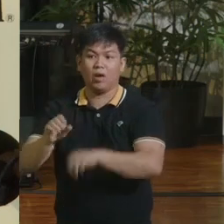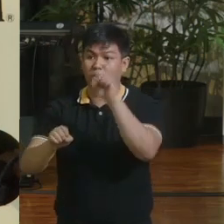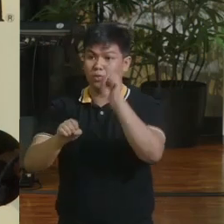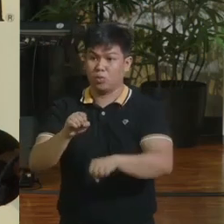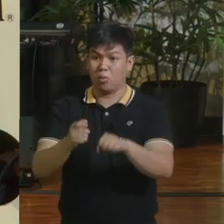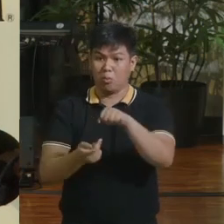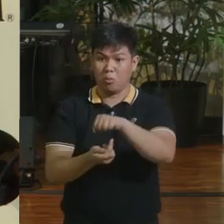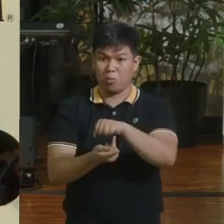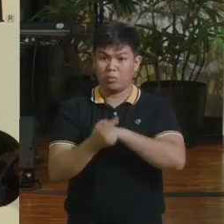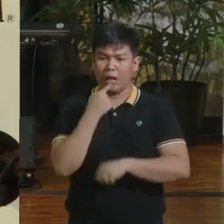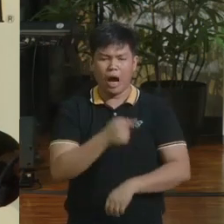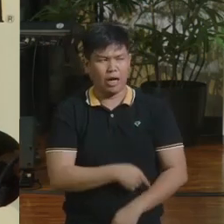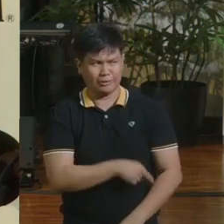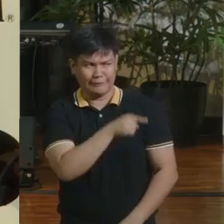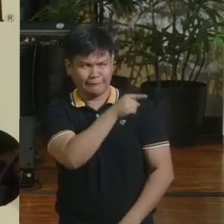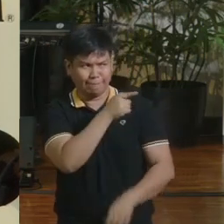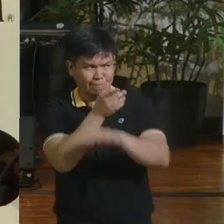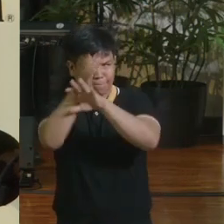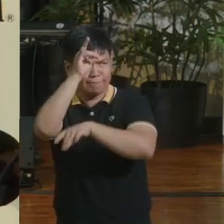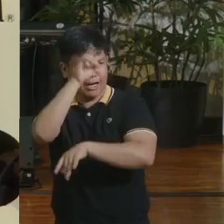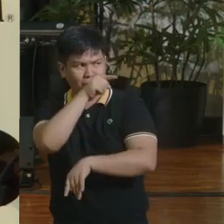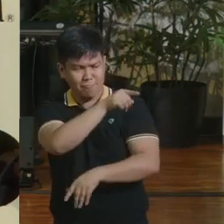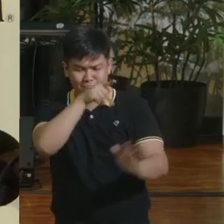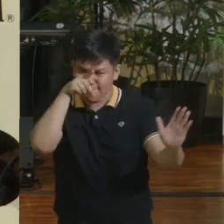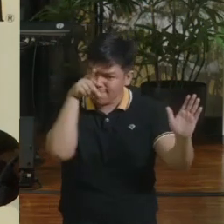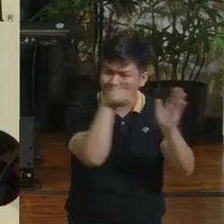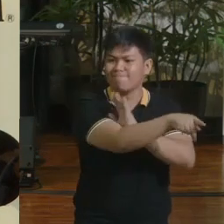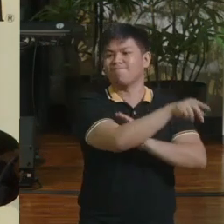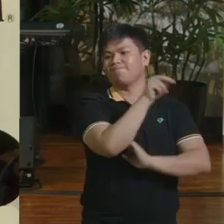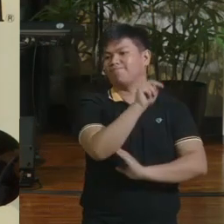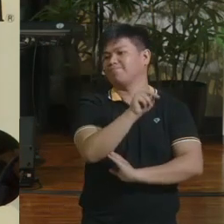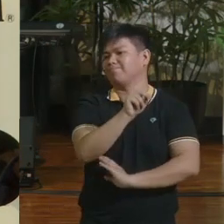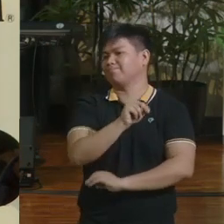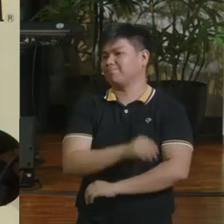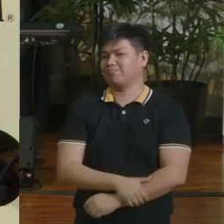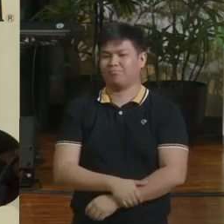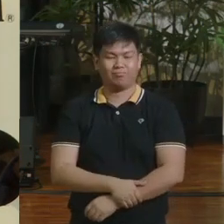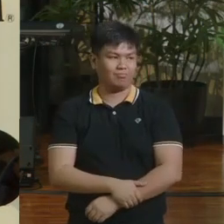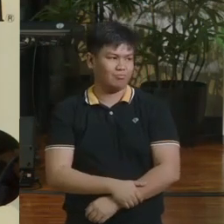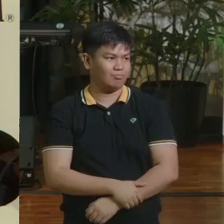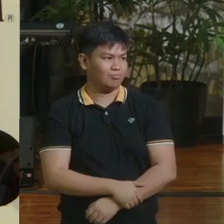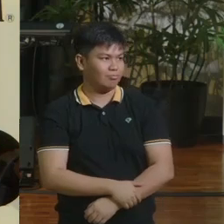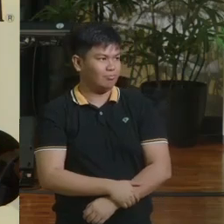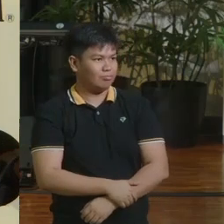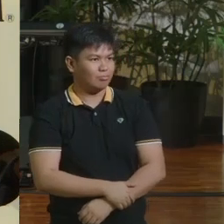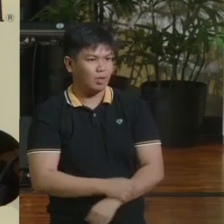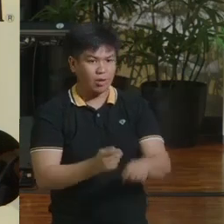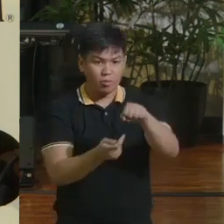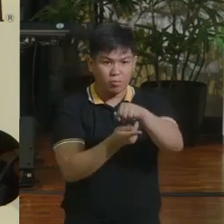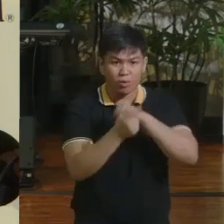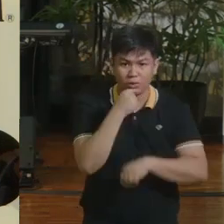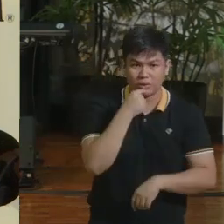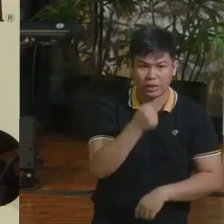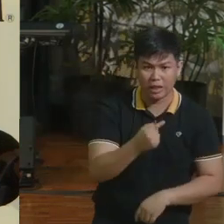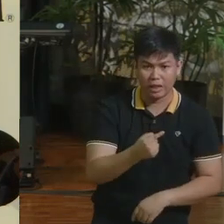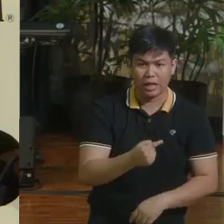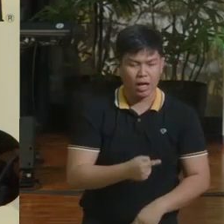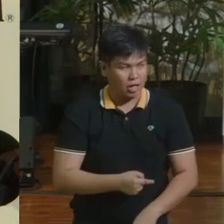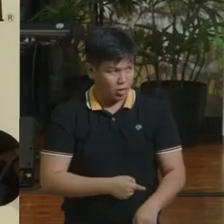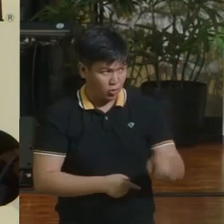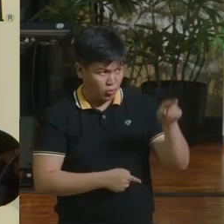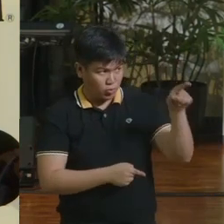pinapatay. Alam natin to sa Acts chapter 8 verse 1. Ang sabi doon, and Saul approved of